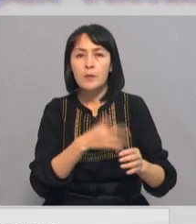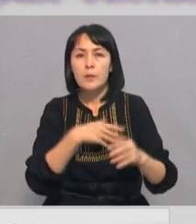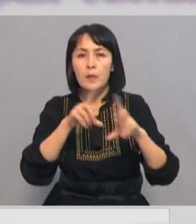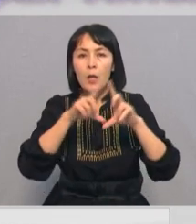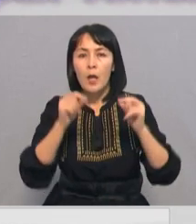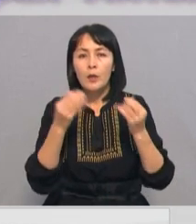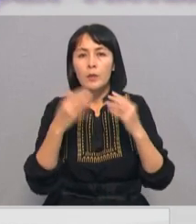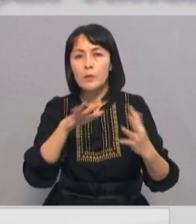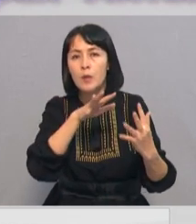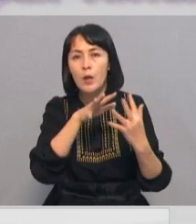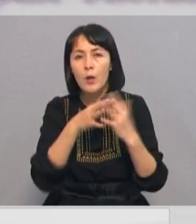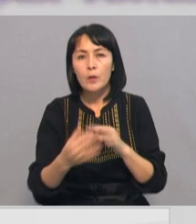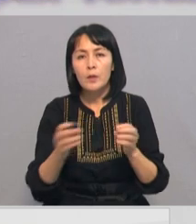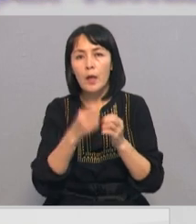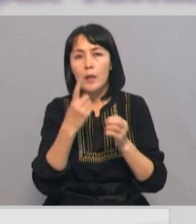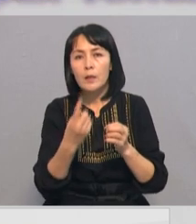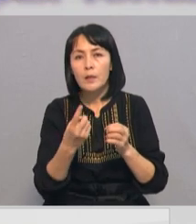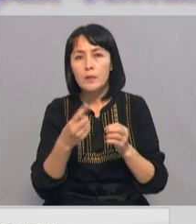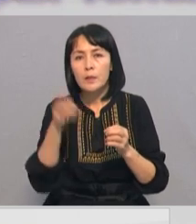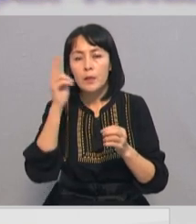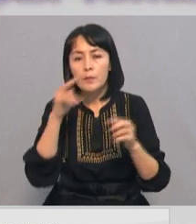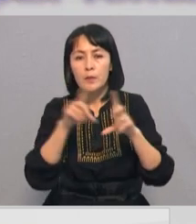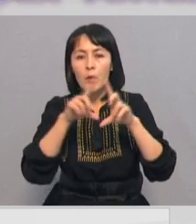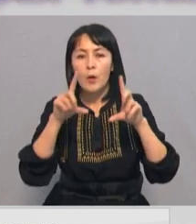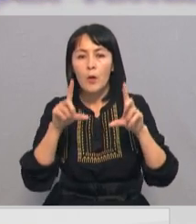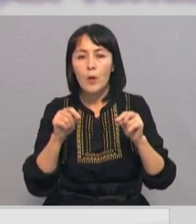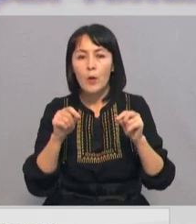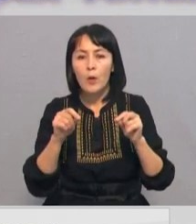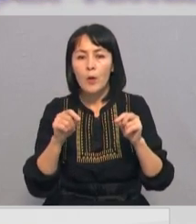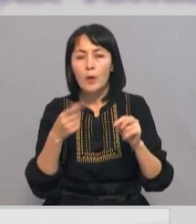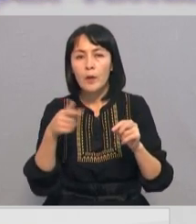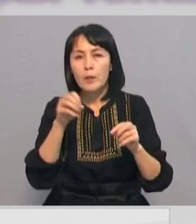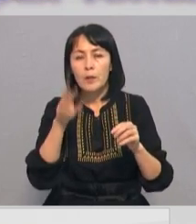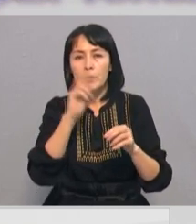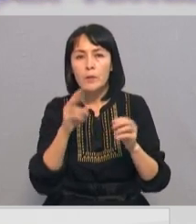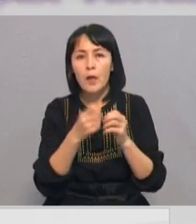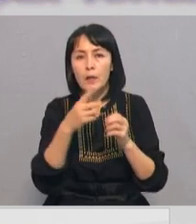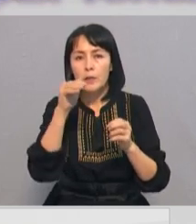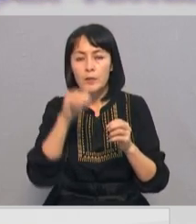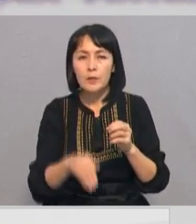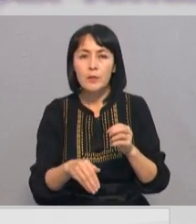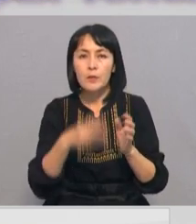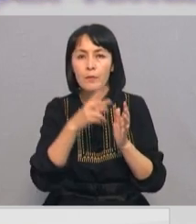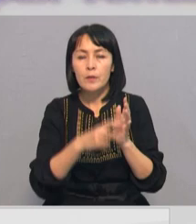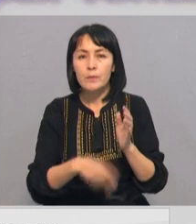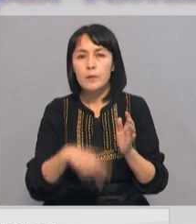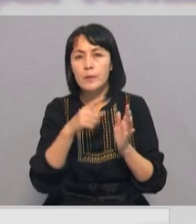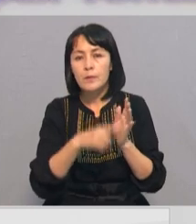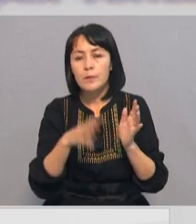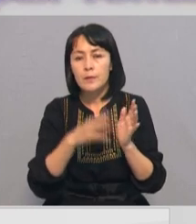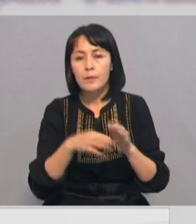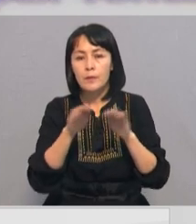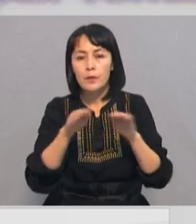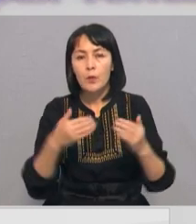В самом селе Шубарсо 11 образовательных учреждений, где обучают 11 870